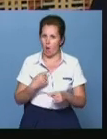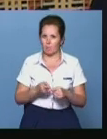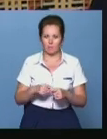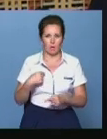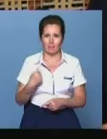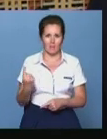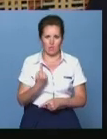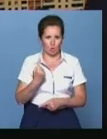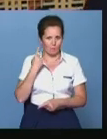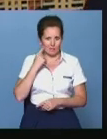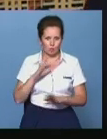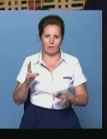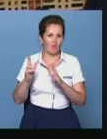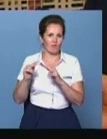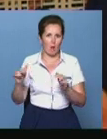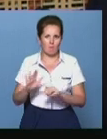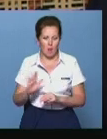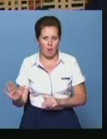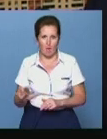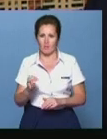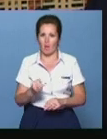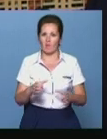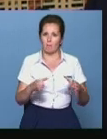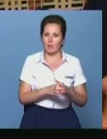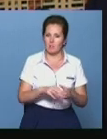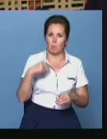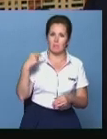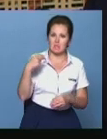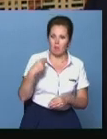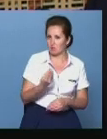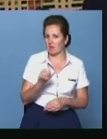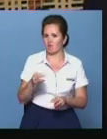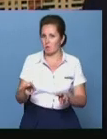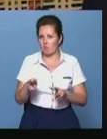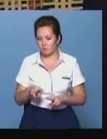не слышал ни в Кремле, ни в аппарате президента, ни в правительстве.